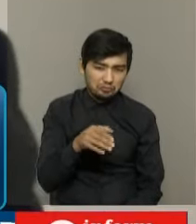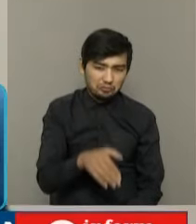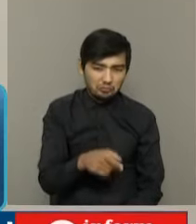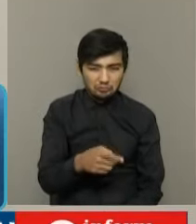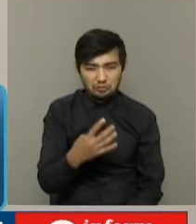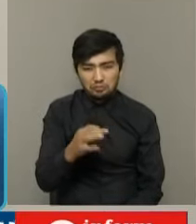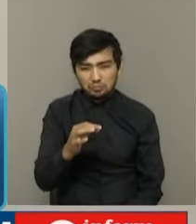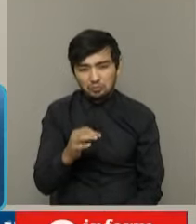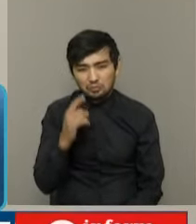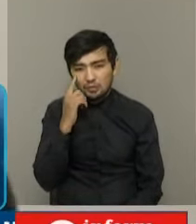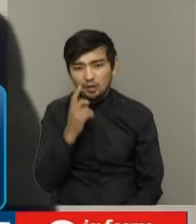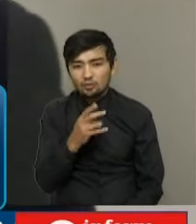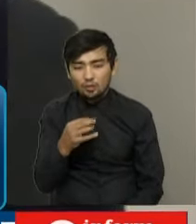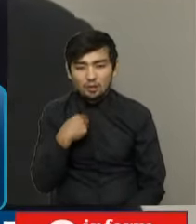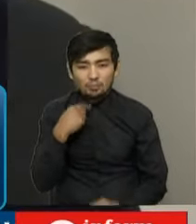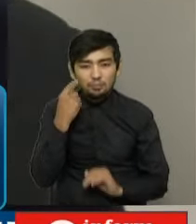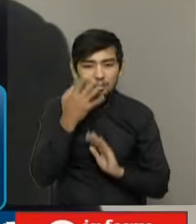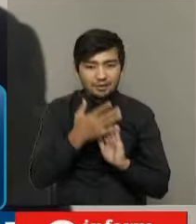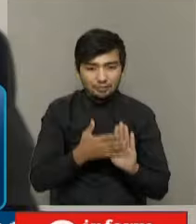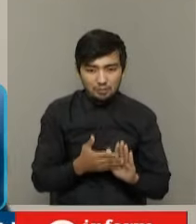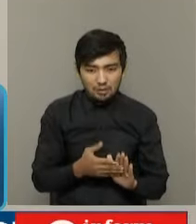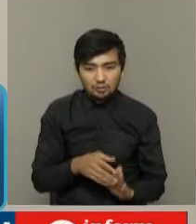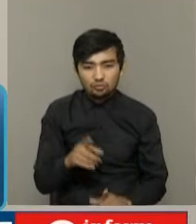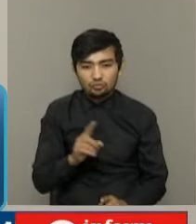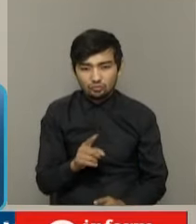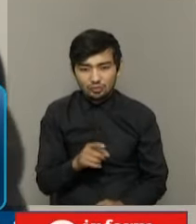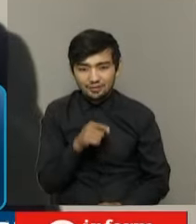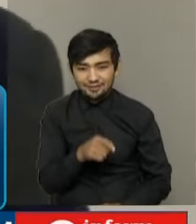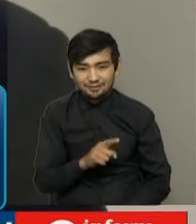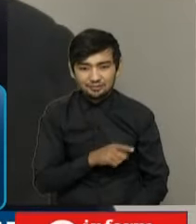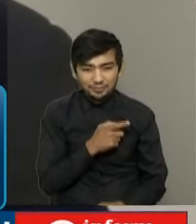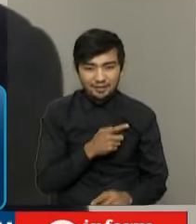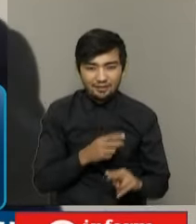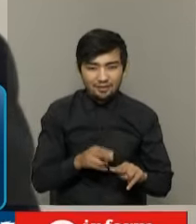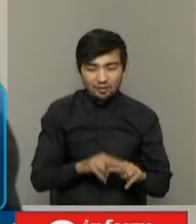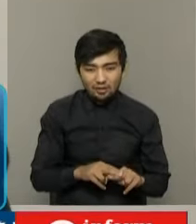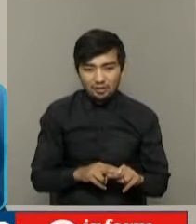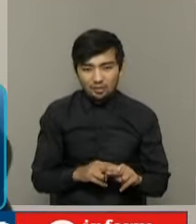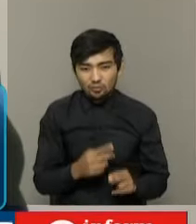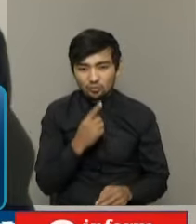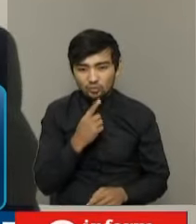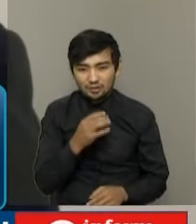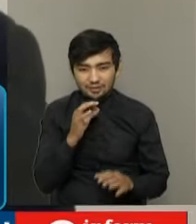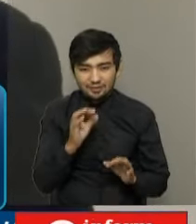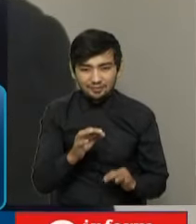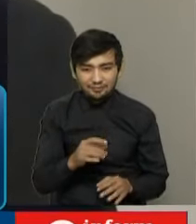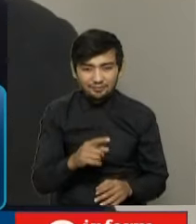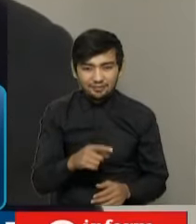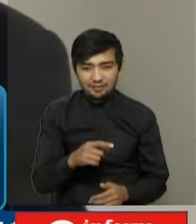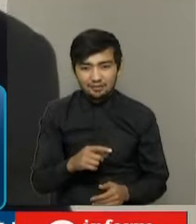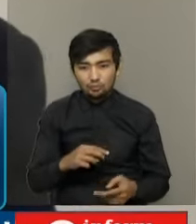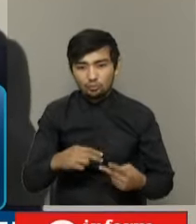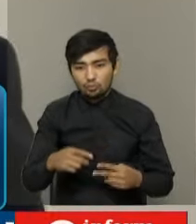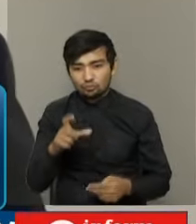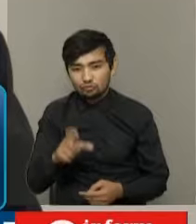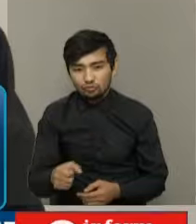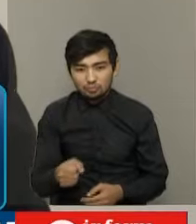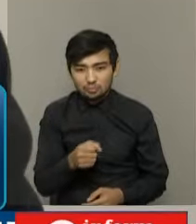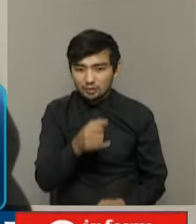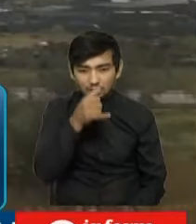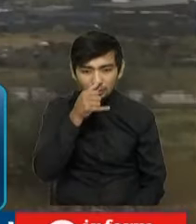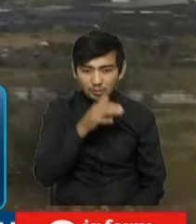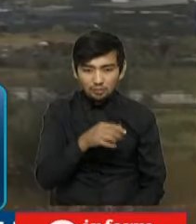4%. Но я прекрасно понимаю, что как раз вот это те специальности, которые трудно, что называется, закрыть, заместить. Понимаете, это специальности со